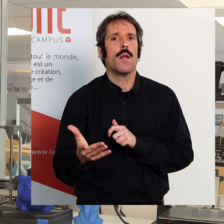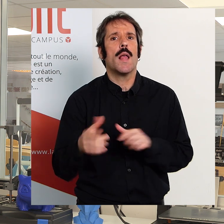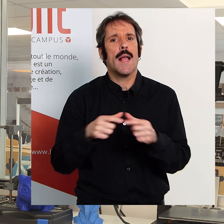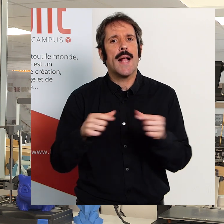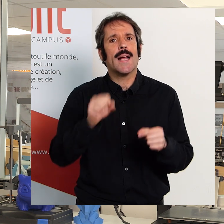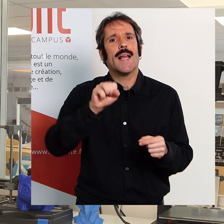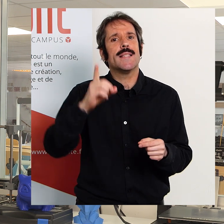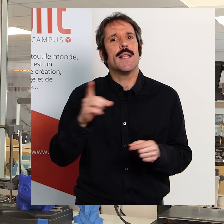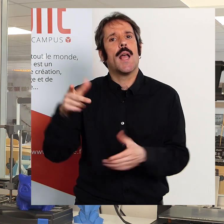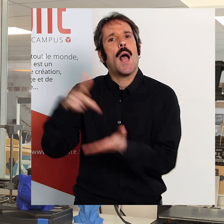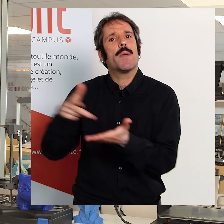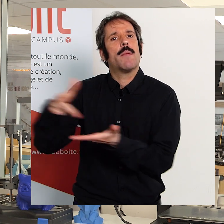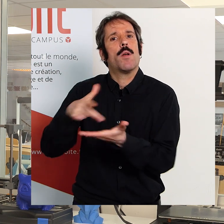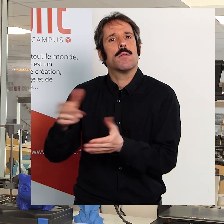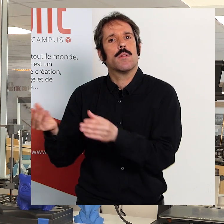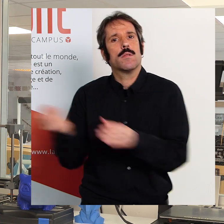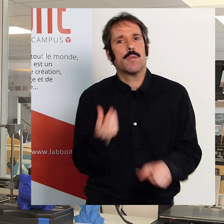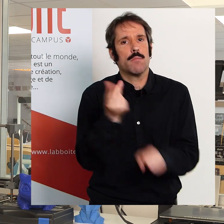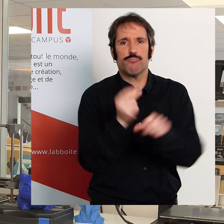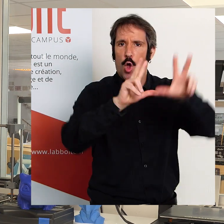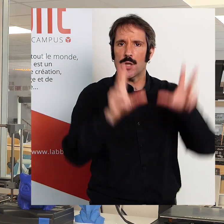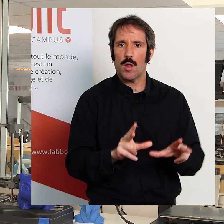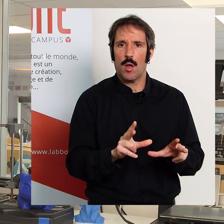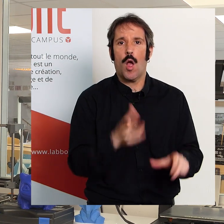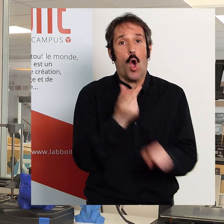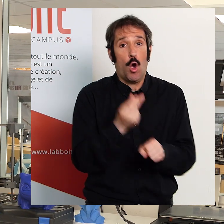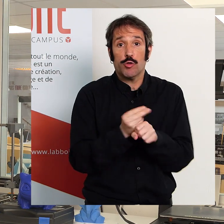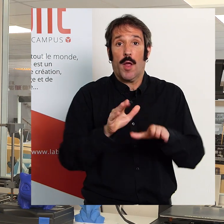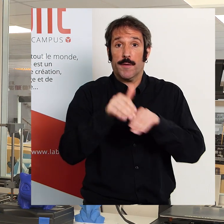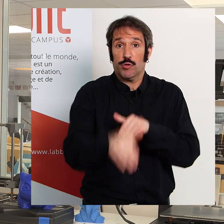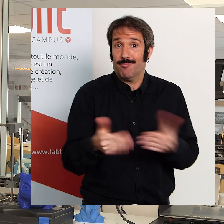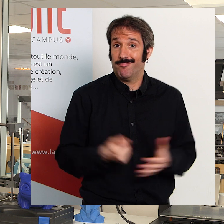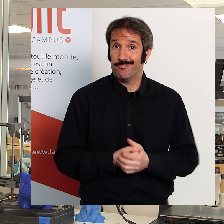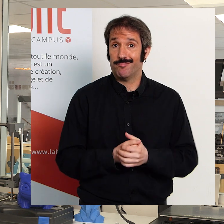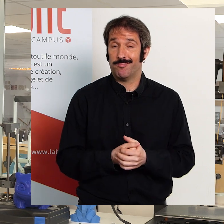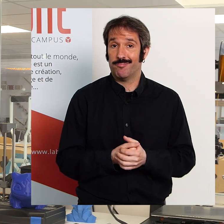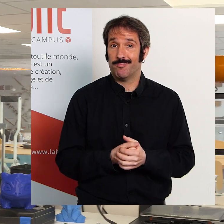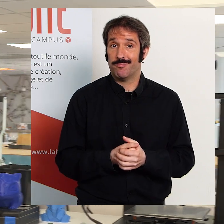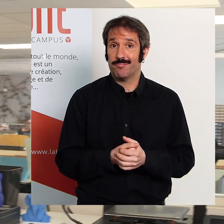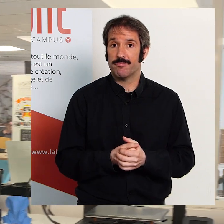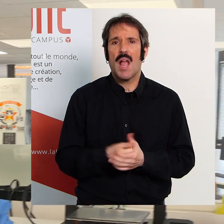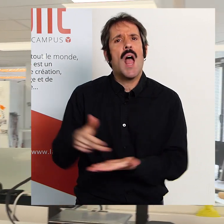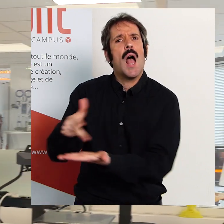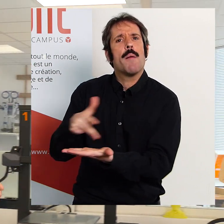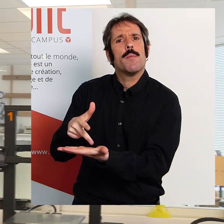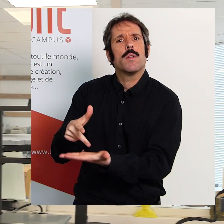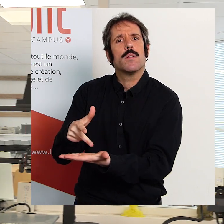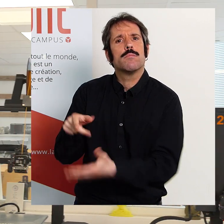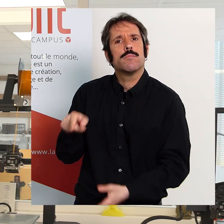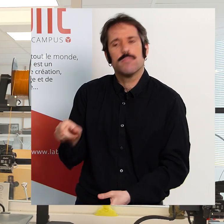récupérer la carte SD sur l'imprimante pour la brancher sur l'ordinateur et enregistrer le fichier dessus. Donc sur